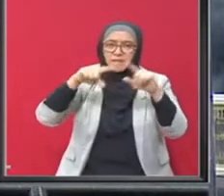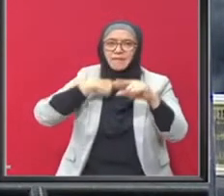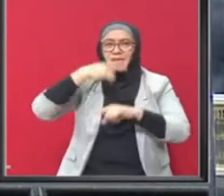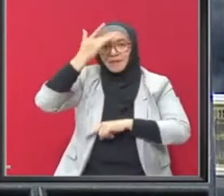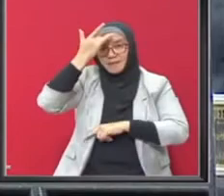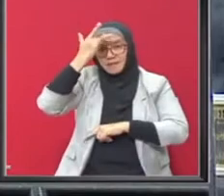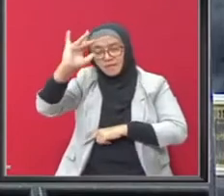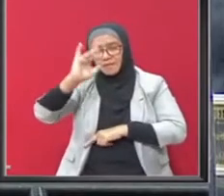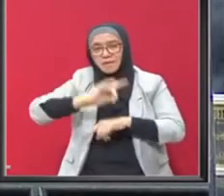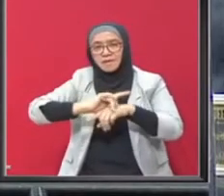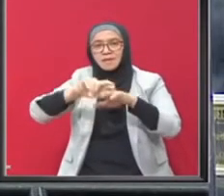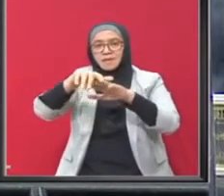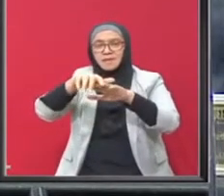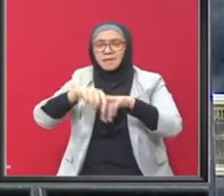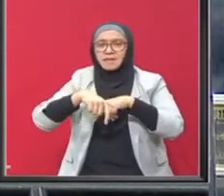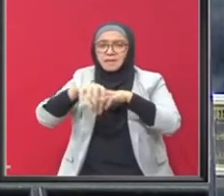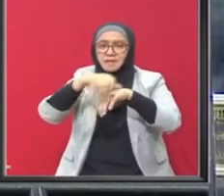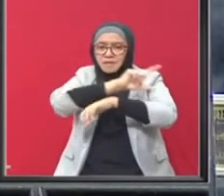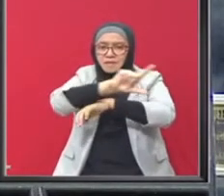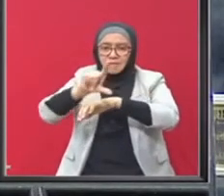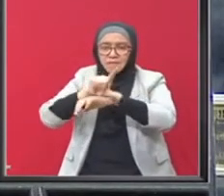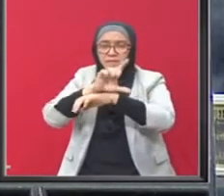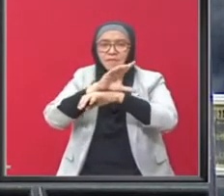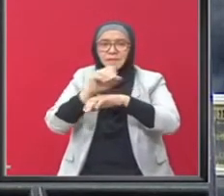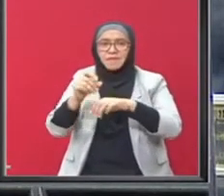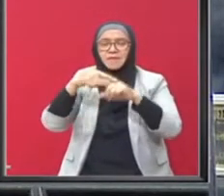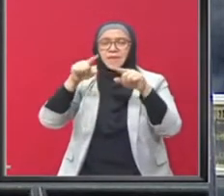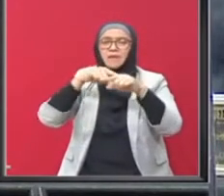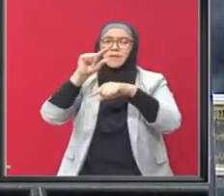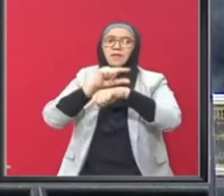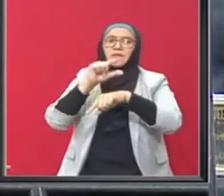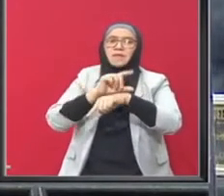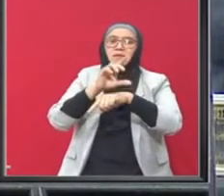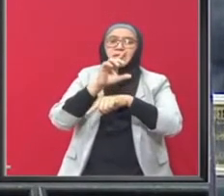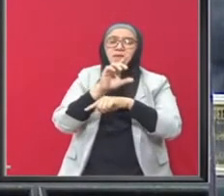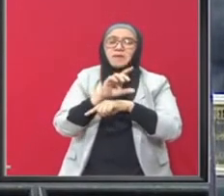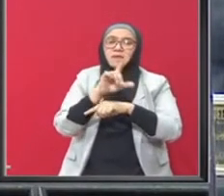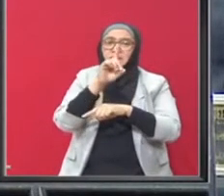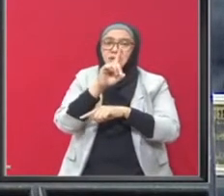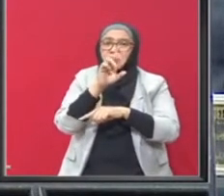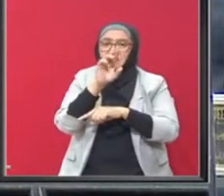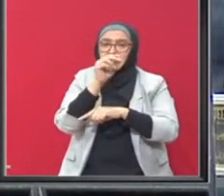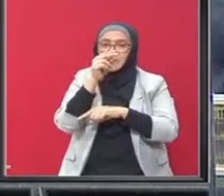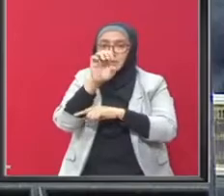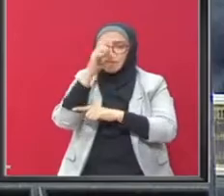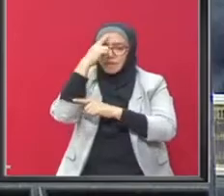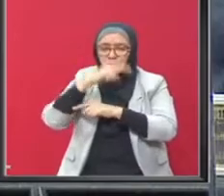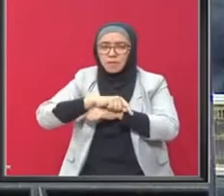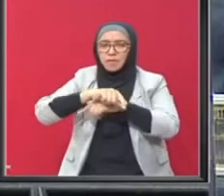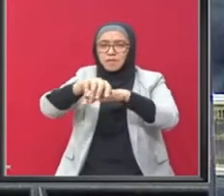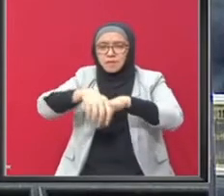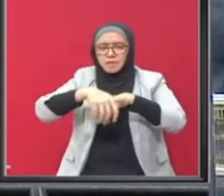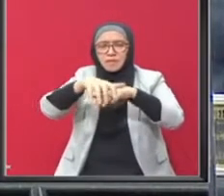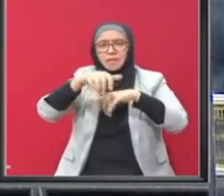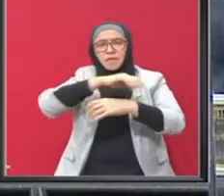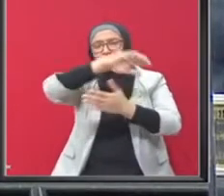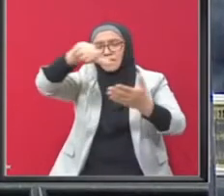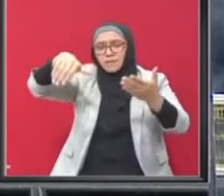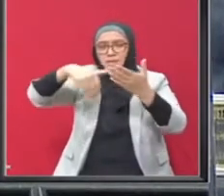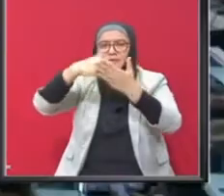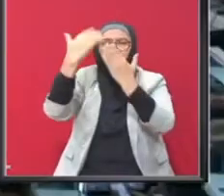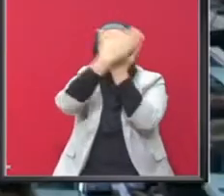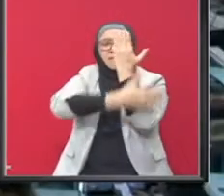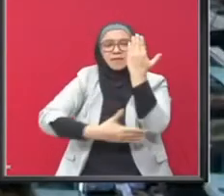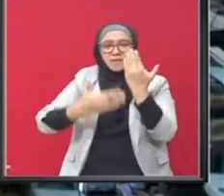auti dan Run dalam tanaman-tanaman jadi ke seluruh negara yang melibatkan fade aplikasi laptop yang